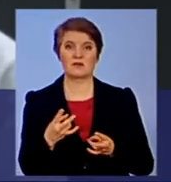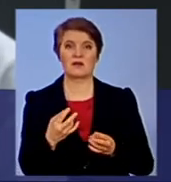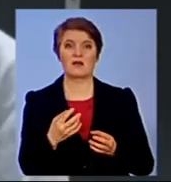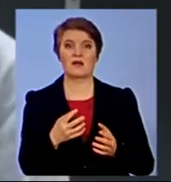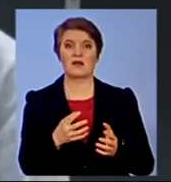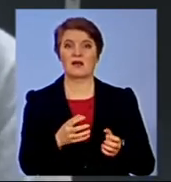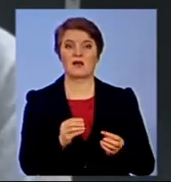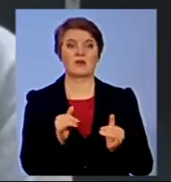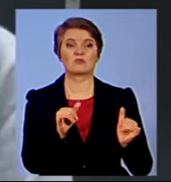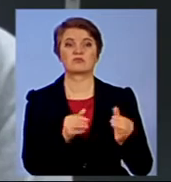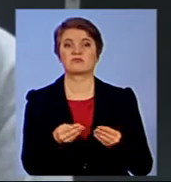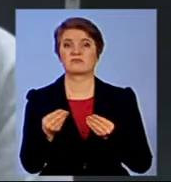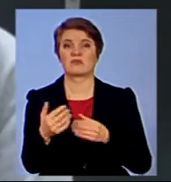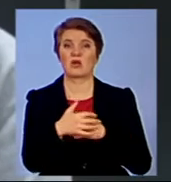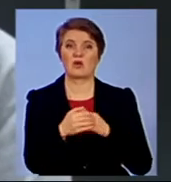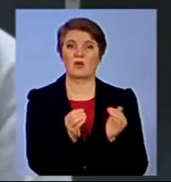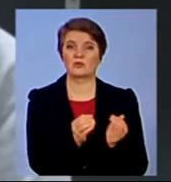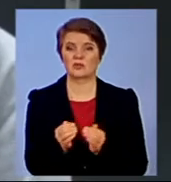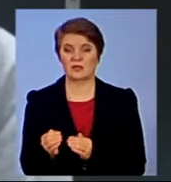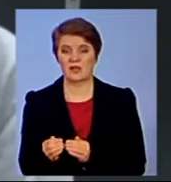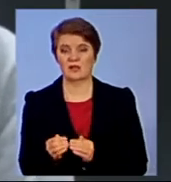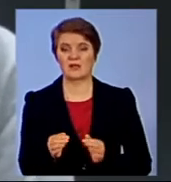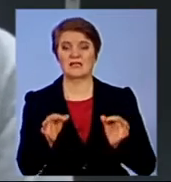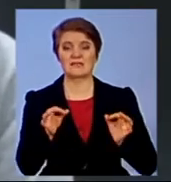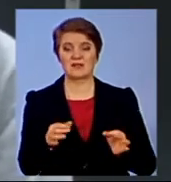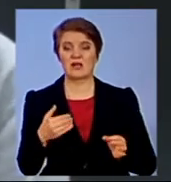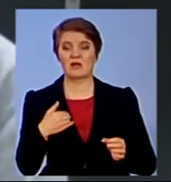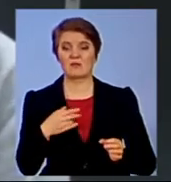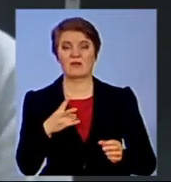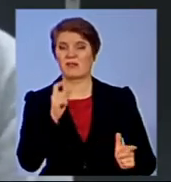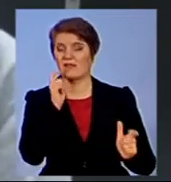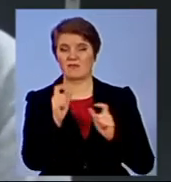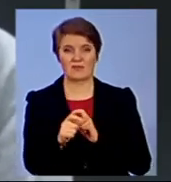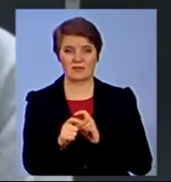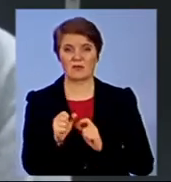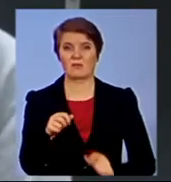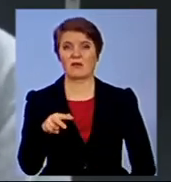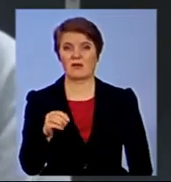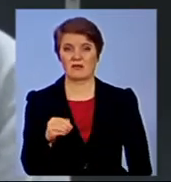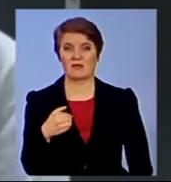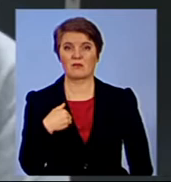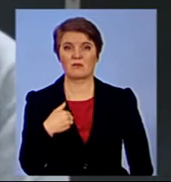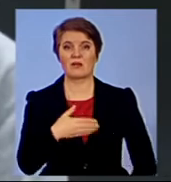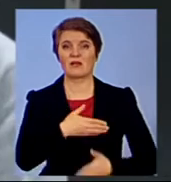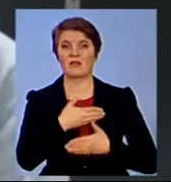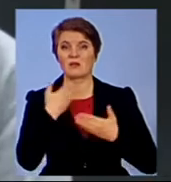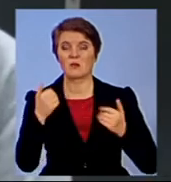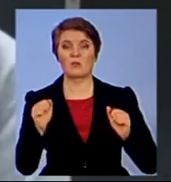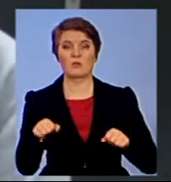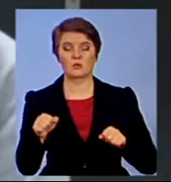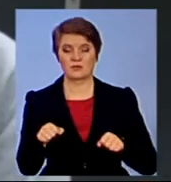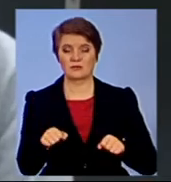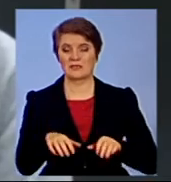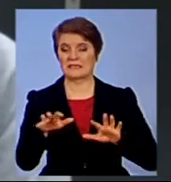їхнього котика чи там їхніх кошеняток. Звичайно, ми не відвертаємося від них, але ми не маємо можливості